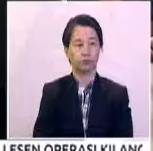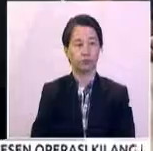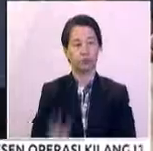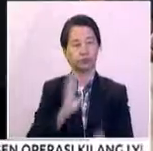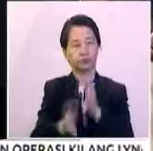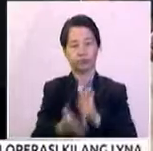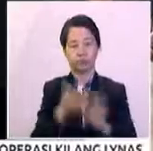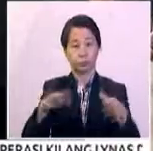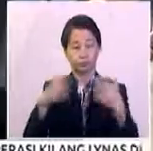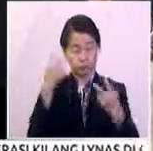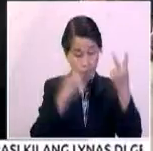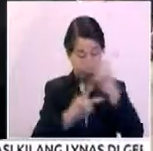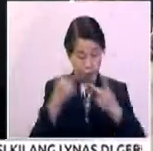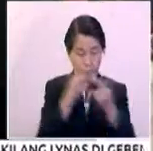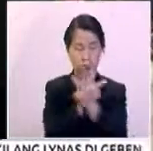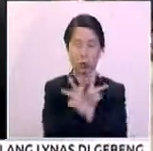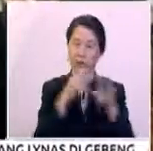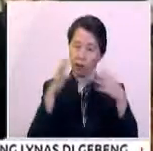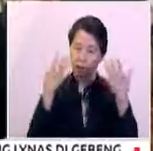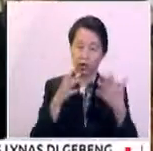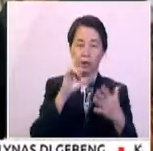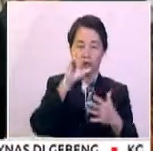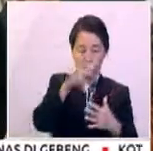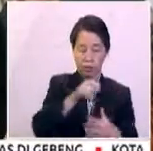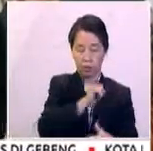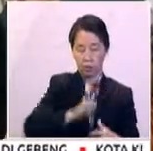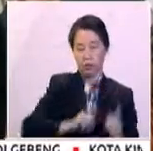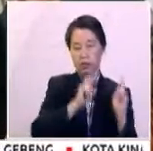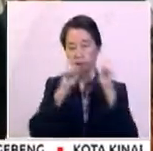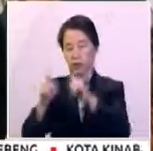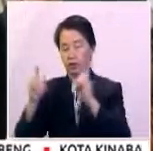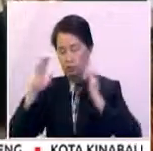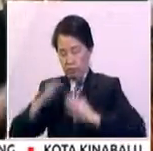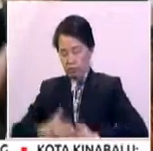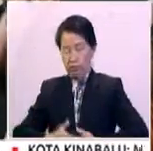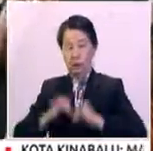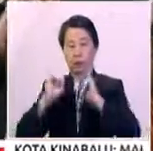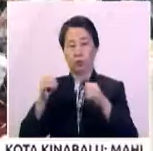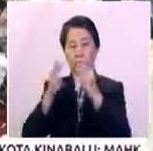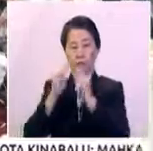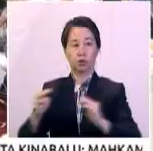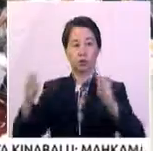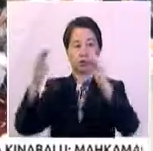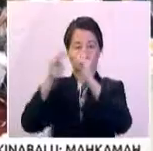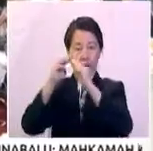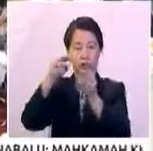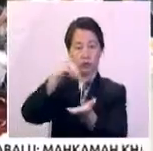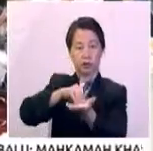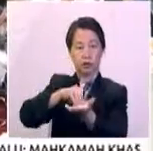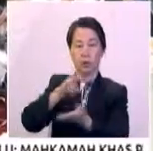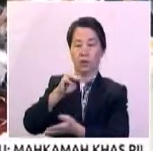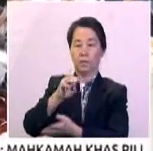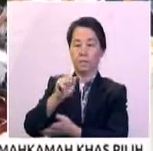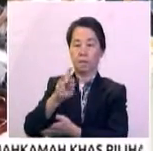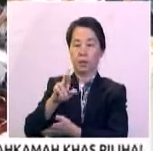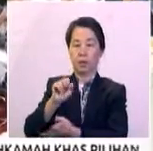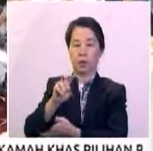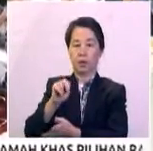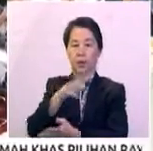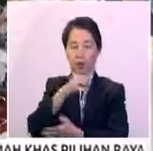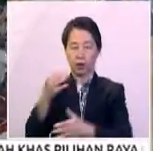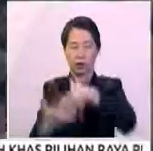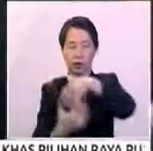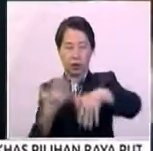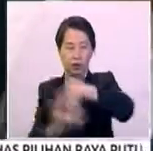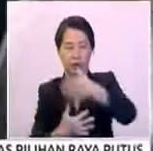Selesai program Ziarah Kasih, Seri Paduka turut menunaikan solat Jumaat bersama rakyat di Masjid Aisyakirin Maran sebelum beramah mesra bersama